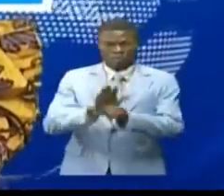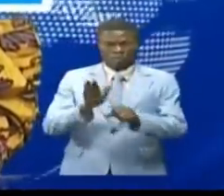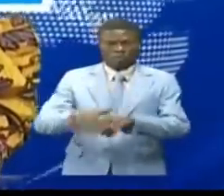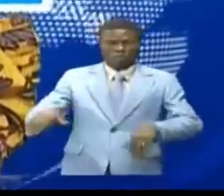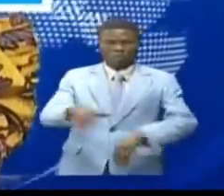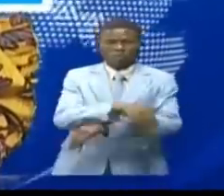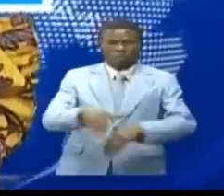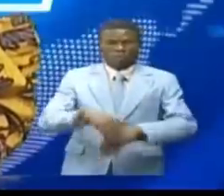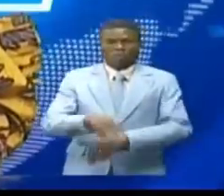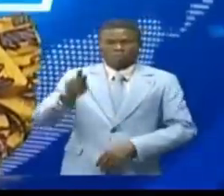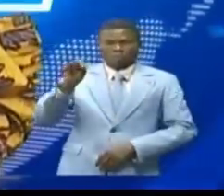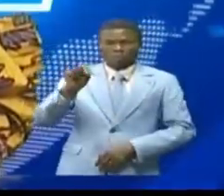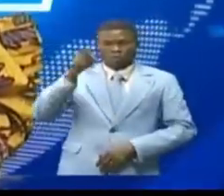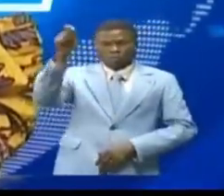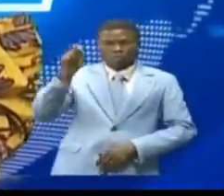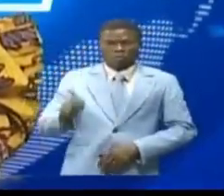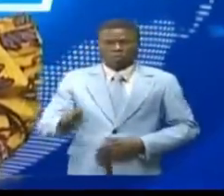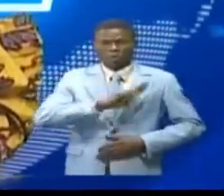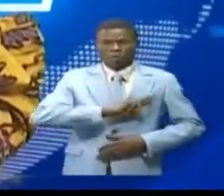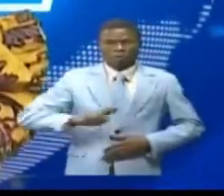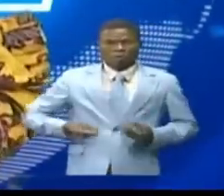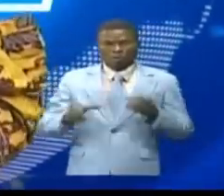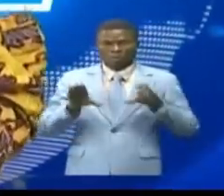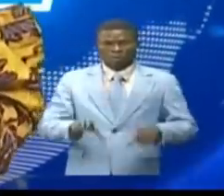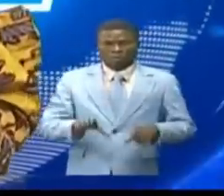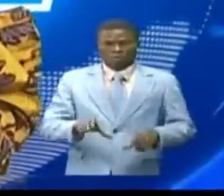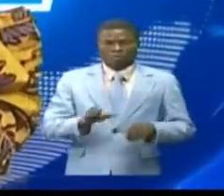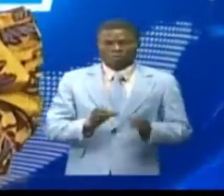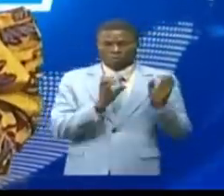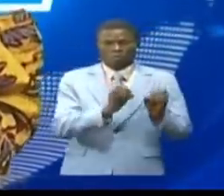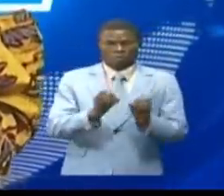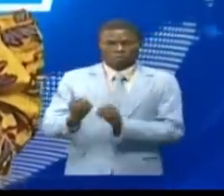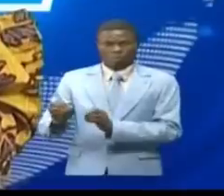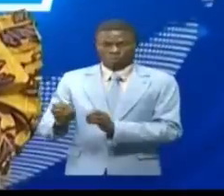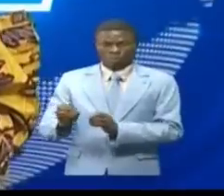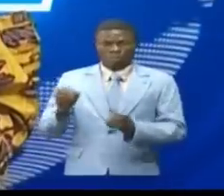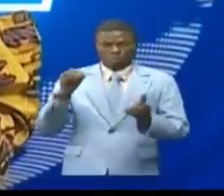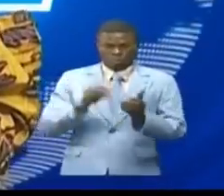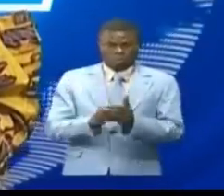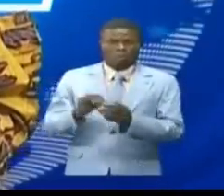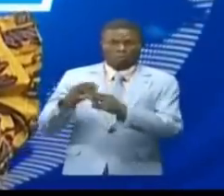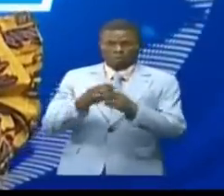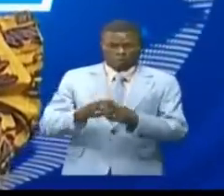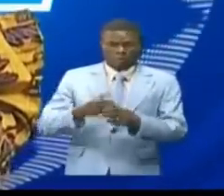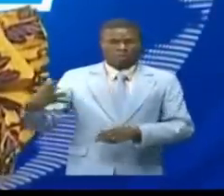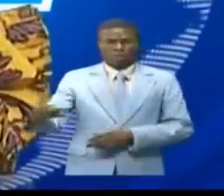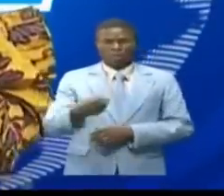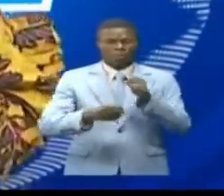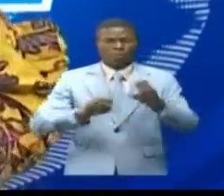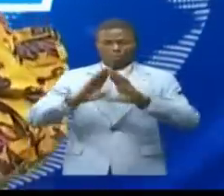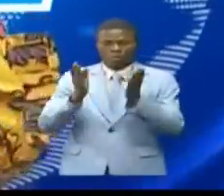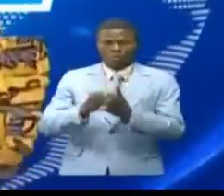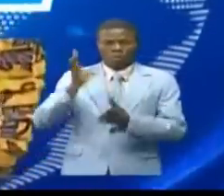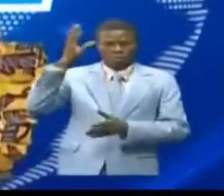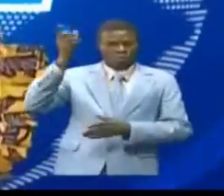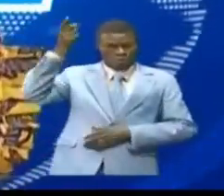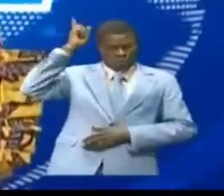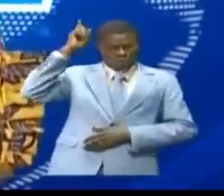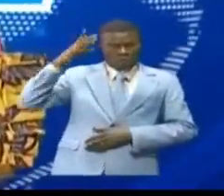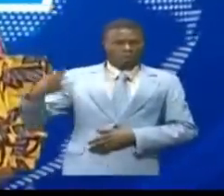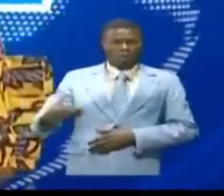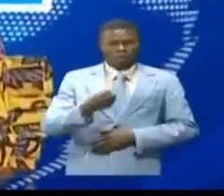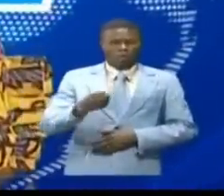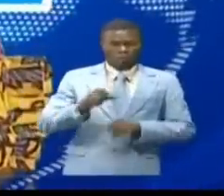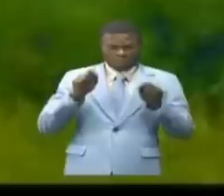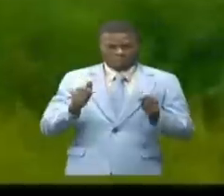des Rutshuru. Les forces armées de la RDC réorganisées ont repris les contrôles de certaines entités et se comportent